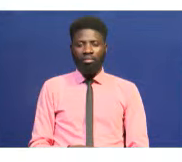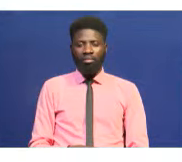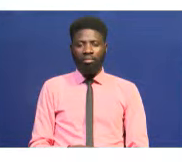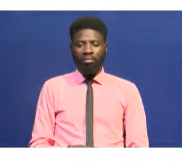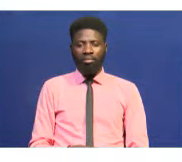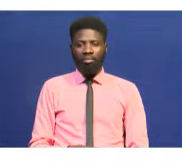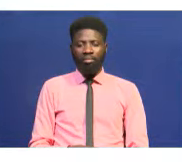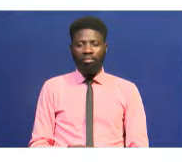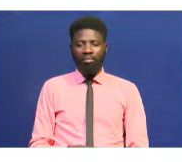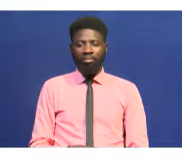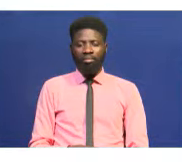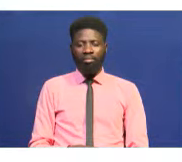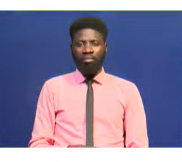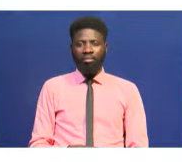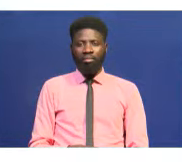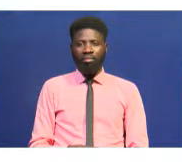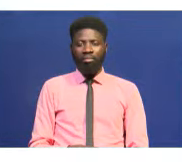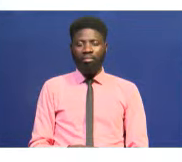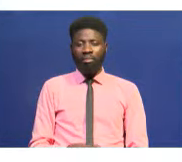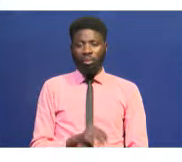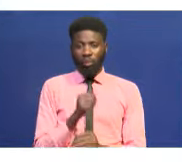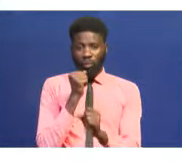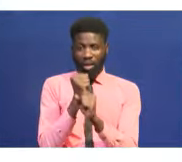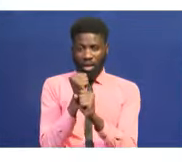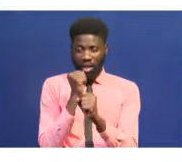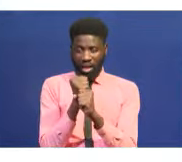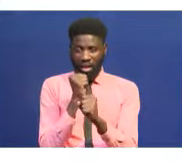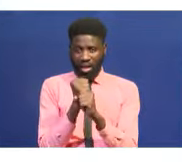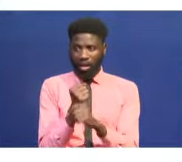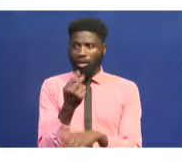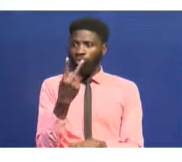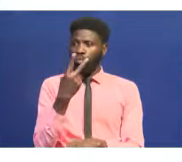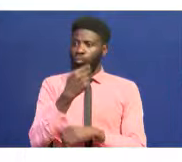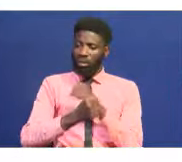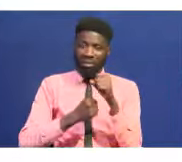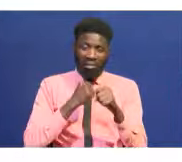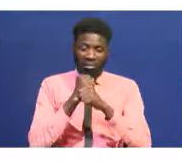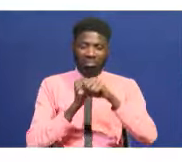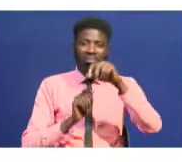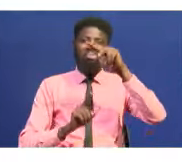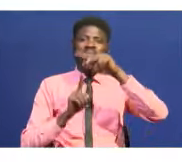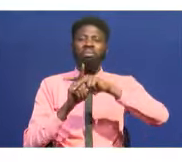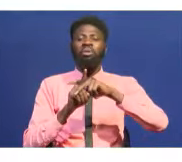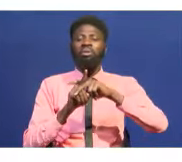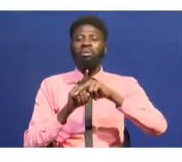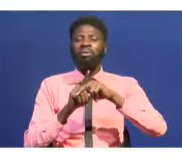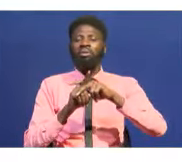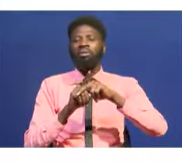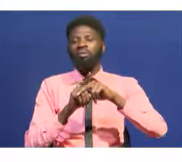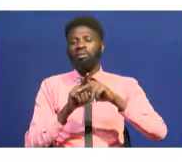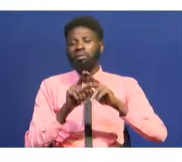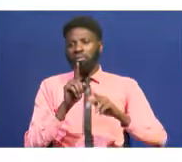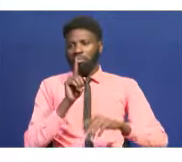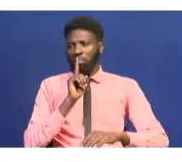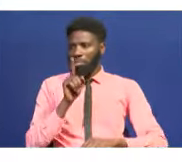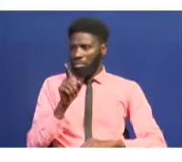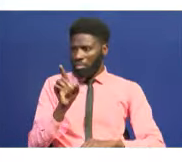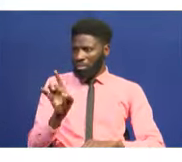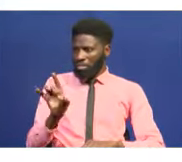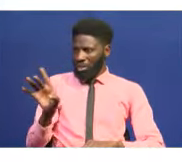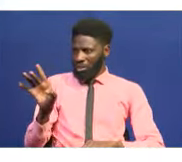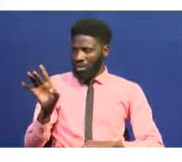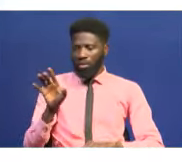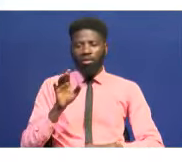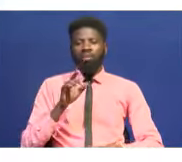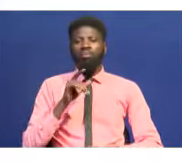Yeah, I think miaka miwili, kukakuja kitu ikasemekana, hapana wewe, odokea huu mzee, kuna